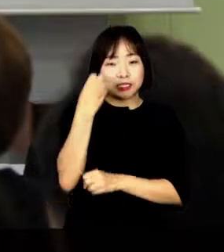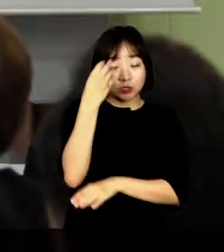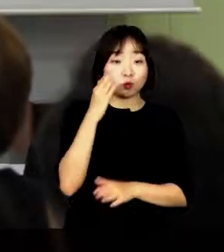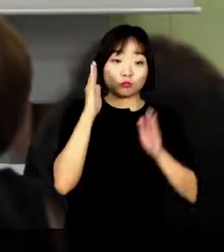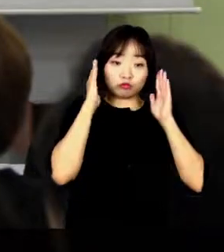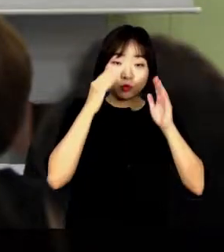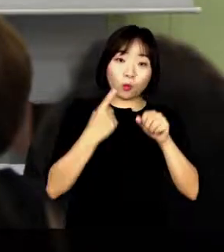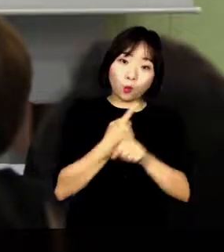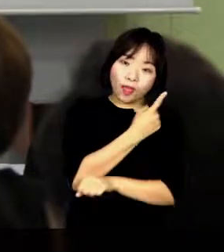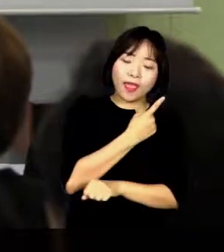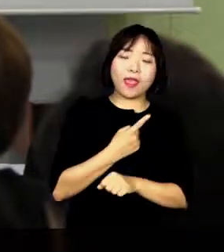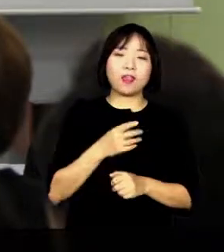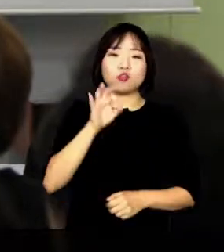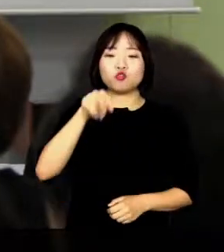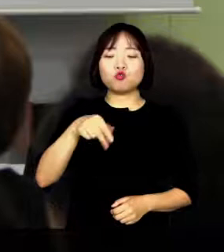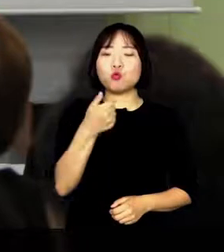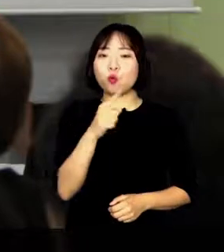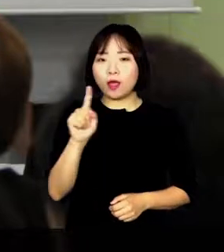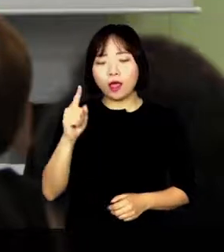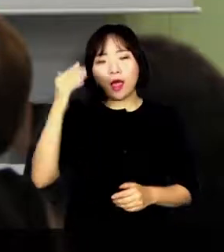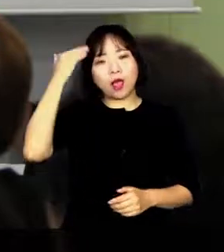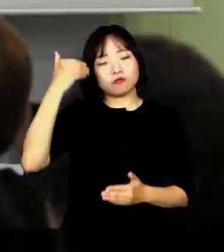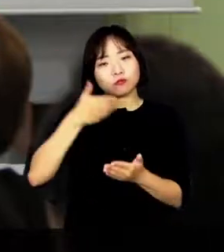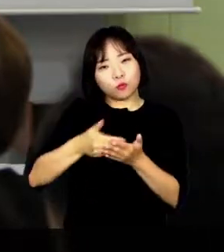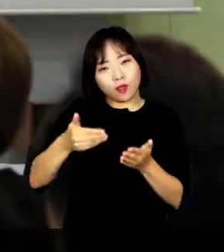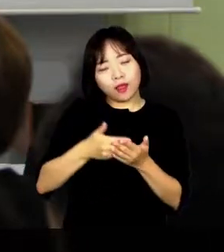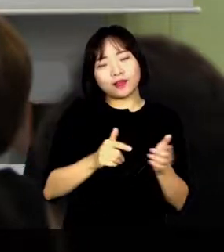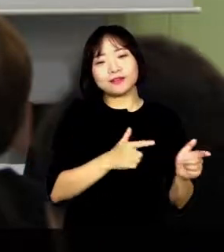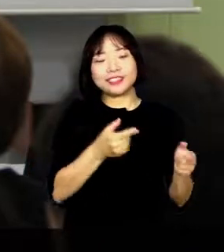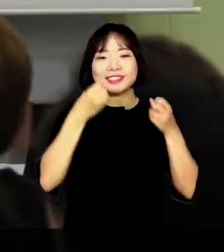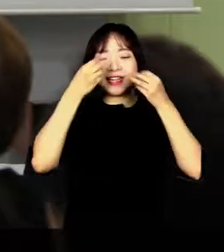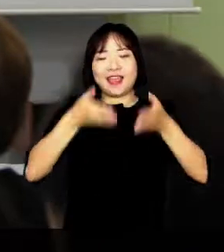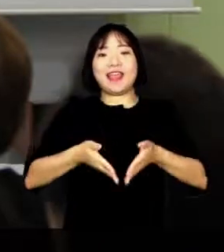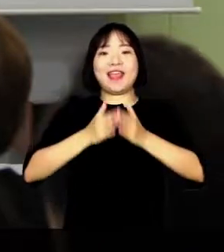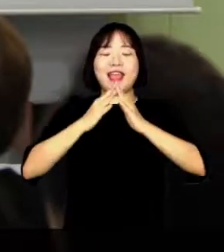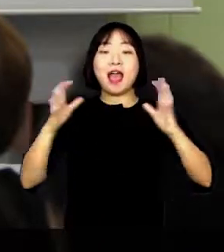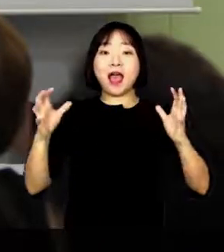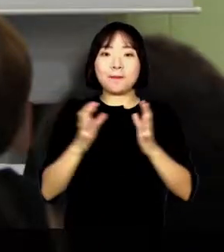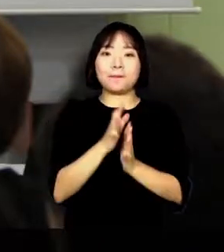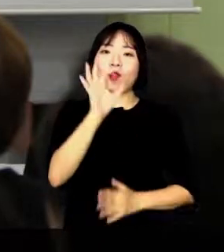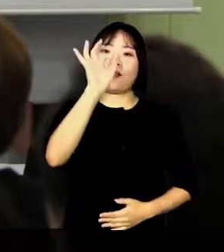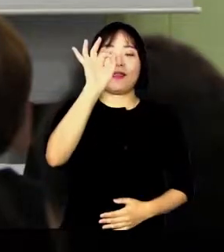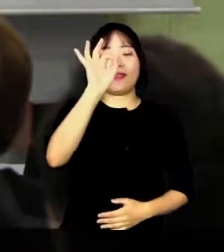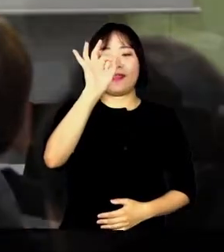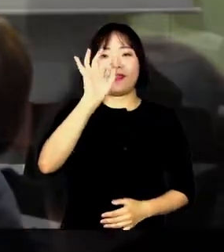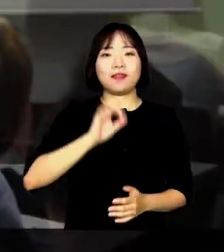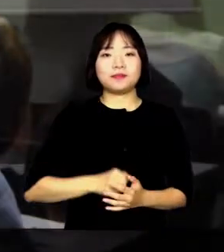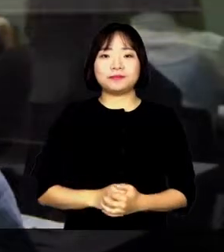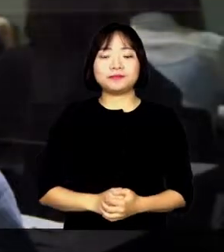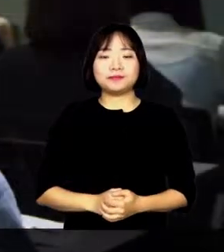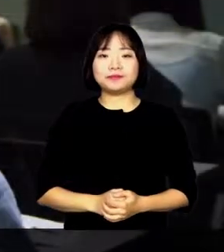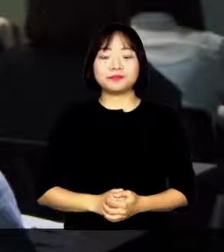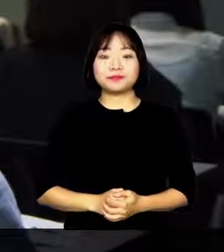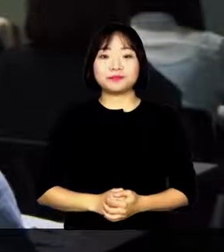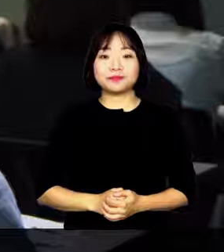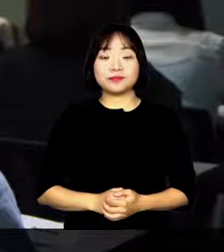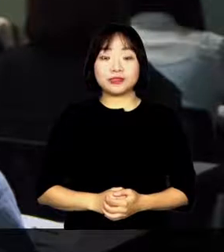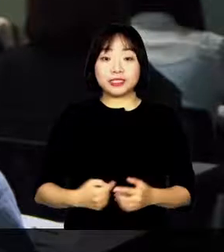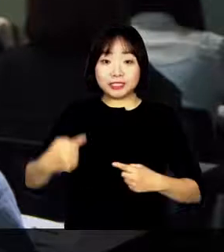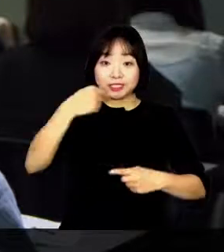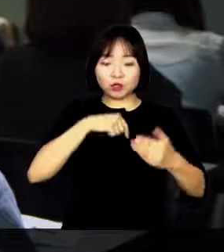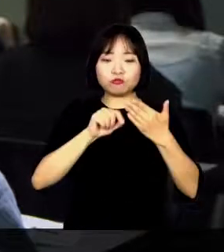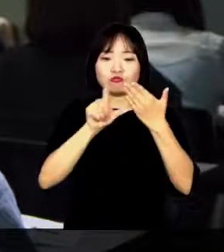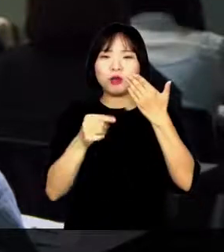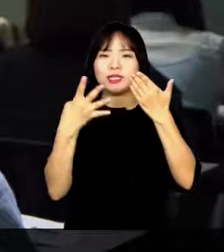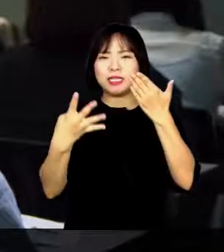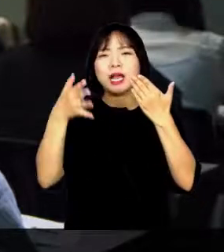강좌 외에도 유화, 한국화 등을 신설해 총 10개 강좌로 운영될 예정인데요. 신청기간은 오는